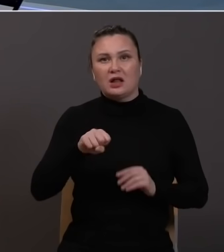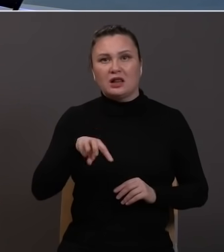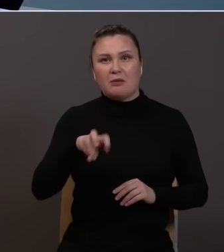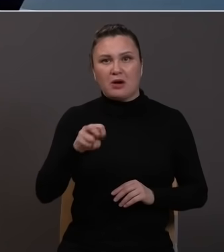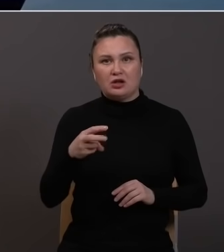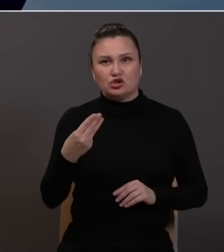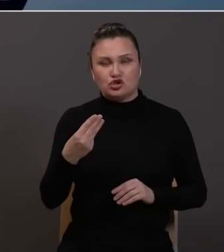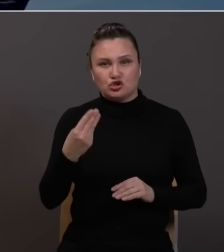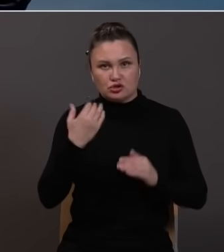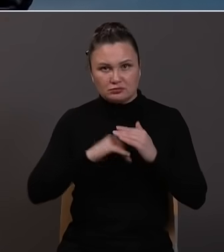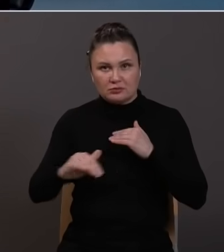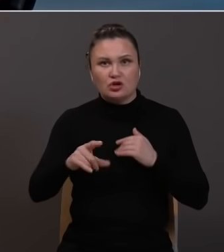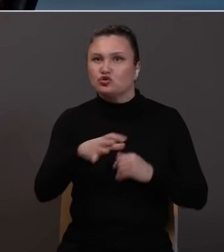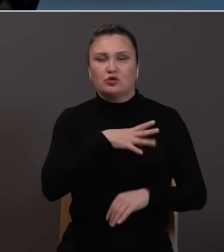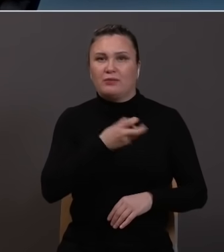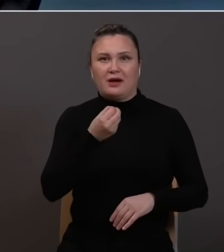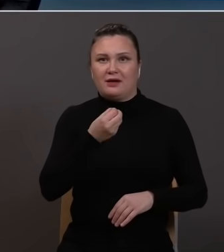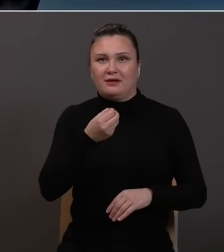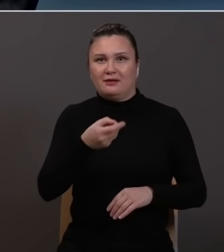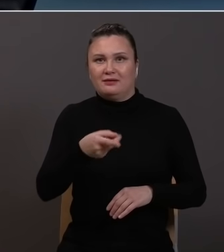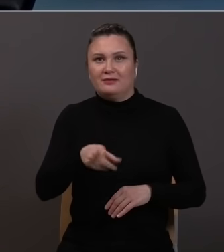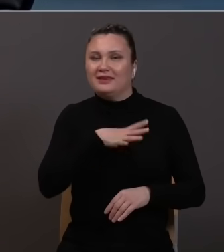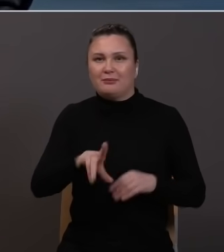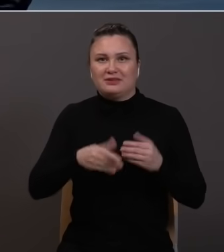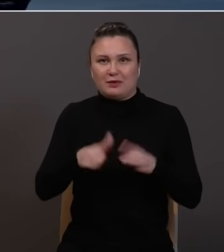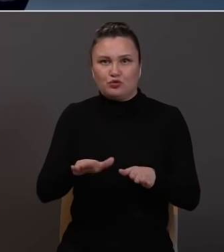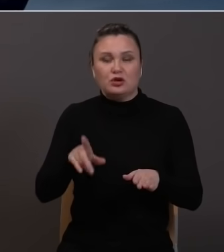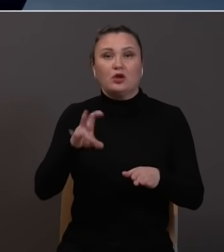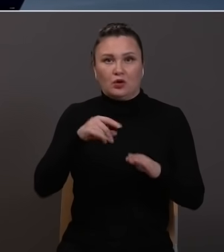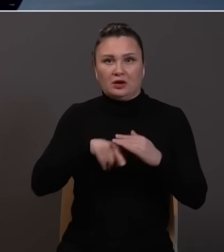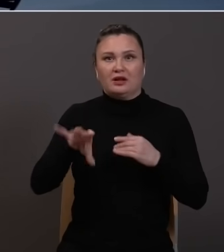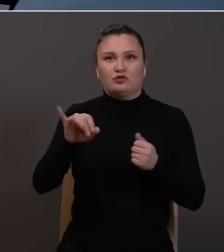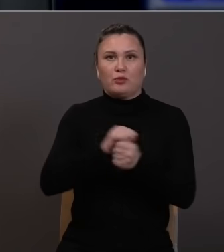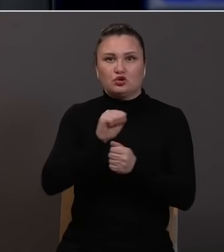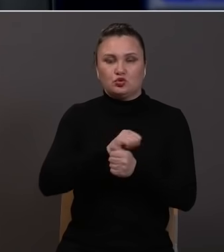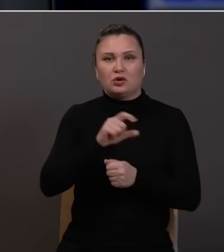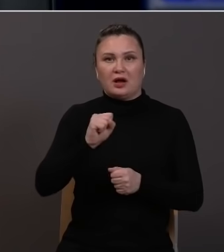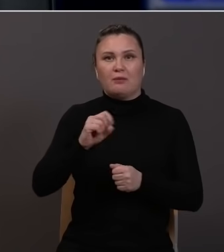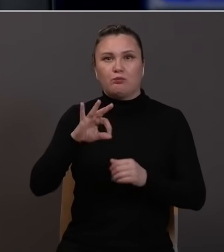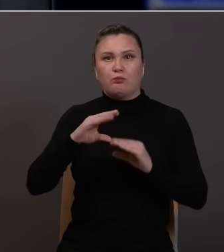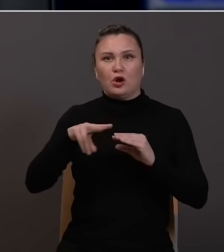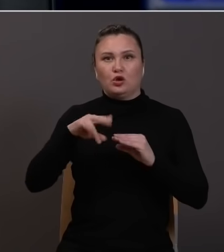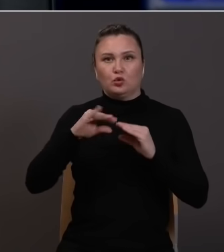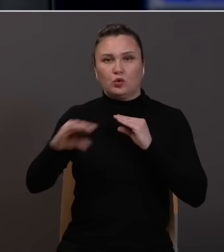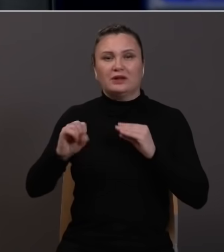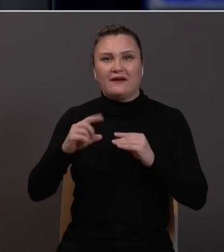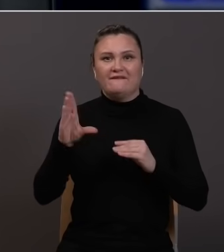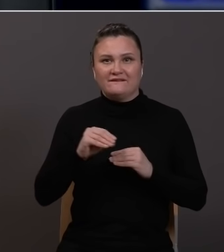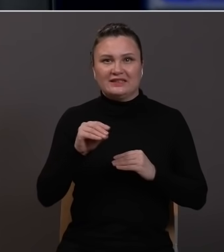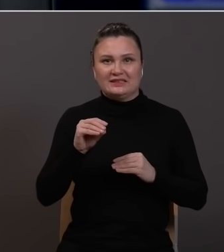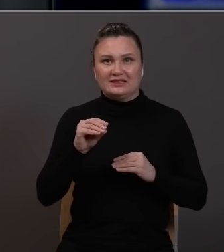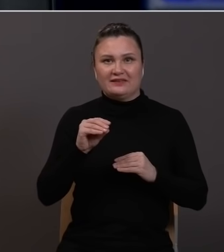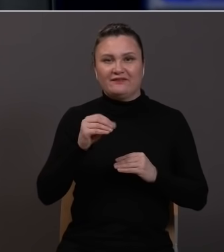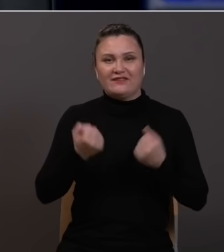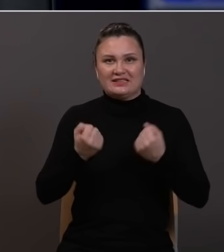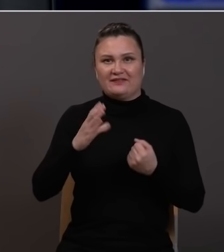строящимся туннелем, он был еще не запущен. Они проехали все по суше, а по льду они поехали на вездеходах. То есть условия этого